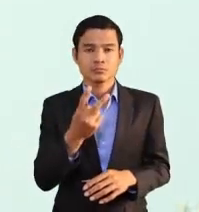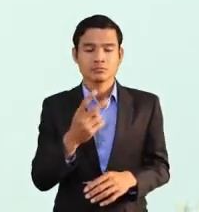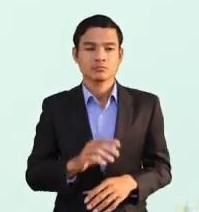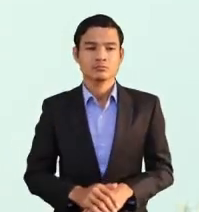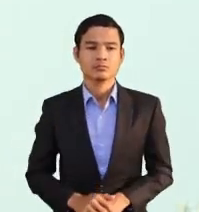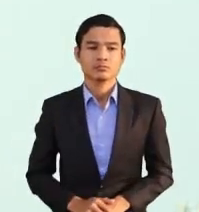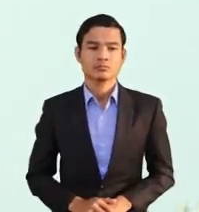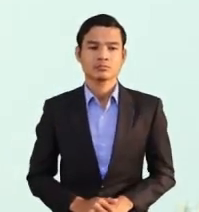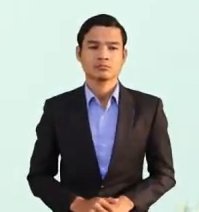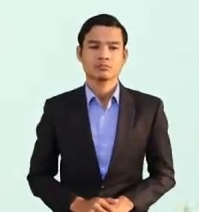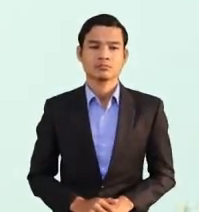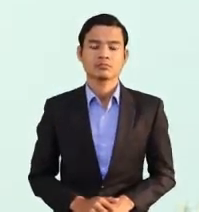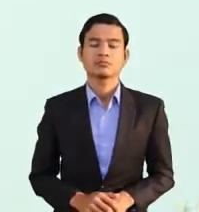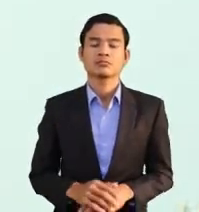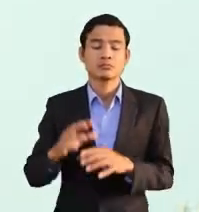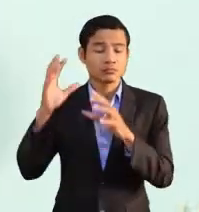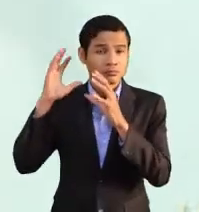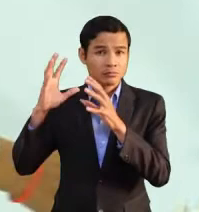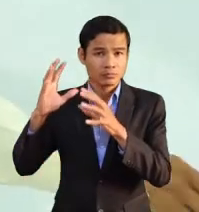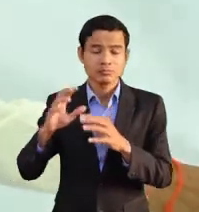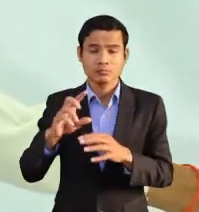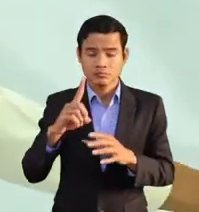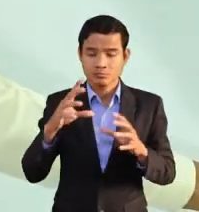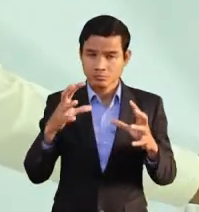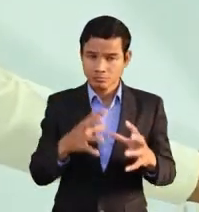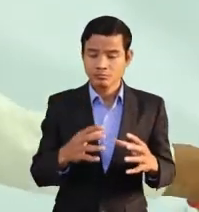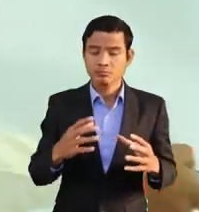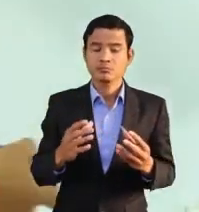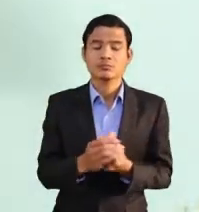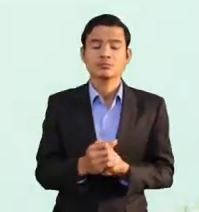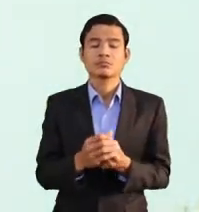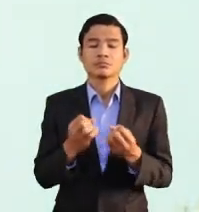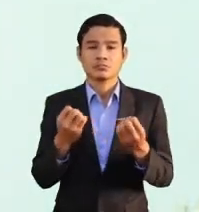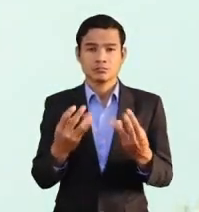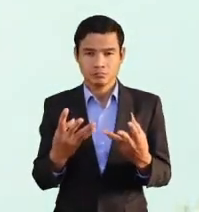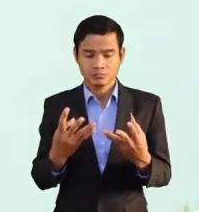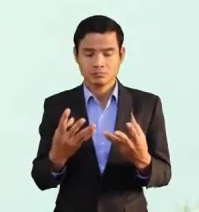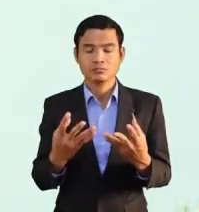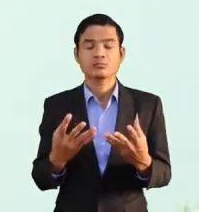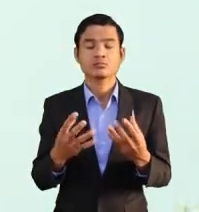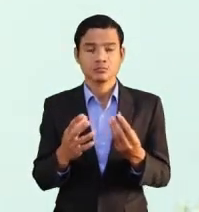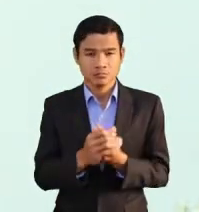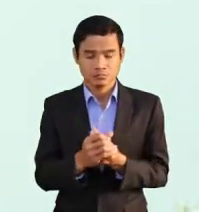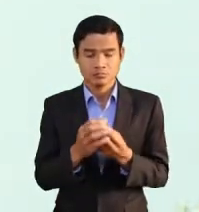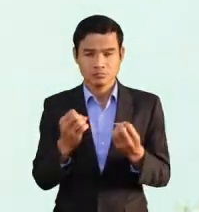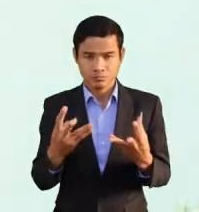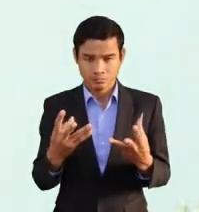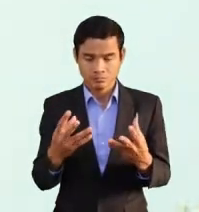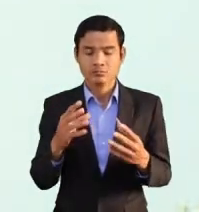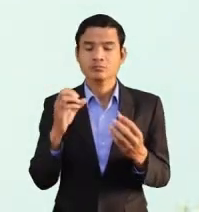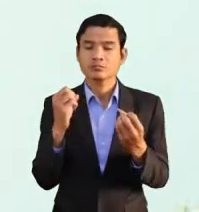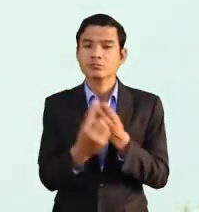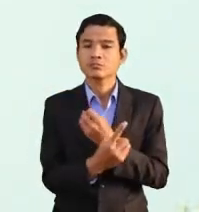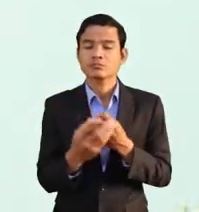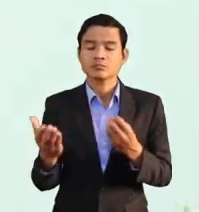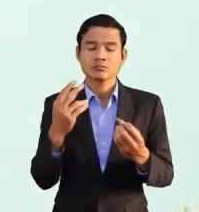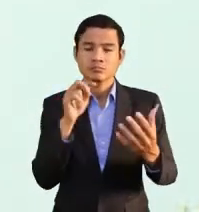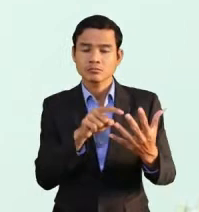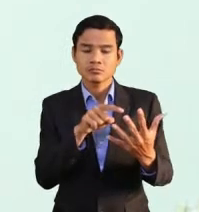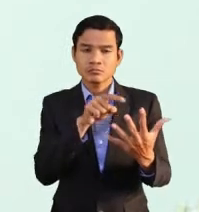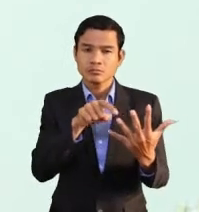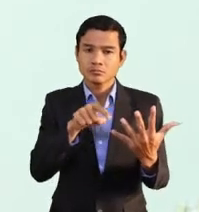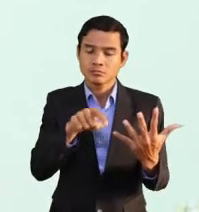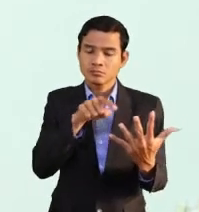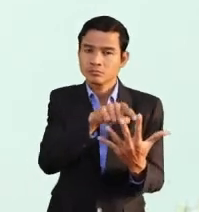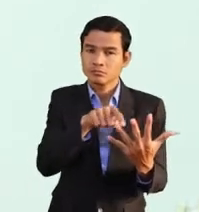ta phải đông mũi thầy nâng miên chẩm nuôn bọn màn phải nâng miên chẩm nuôn màn phải con chà, chẳng cho